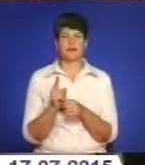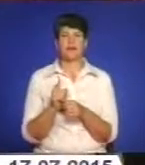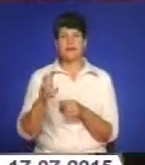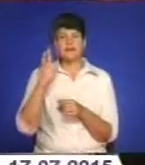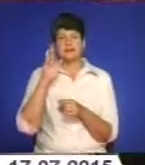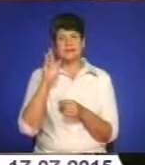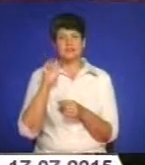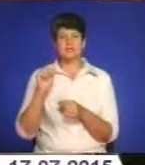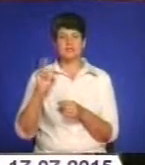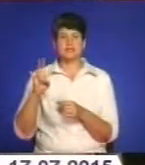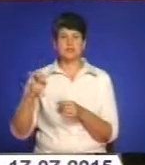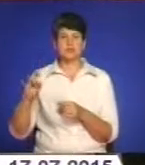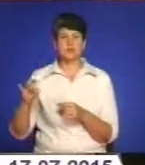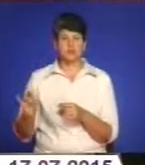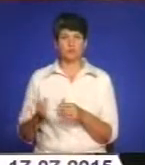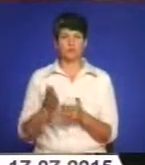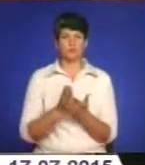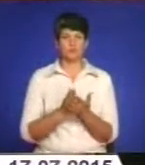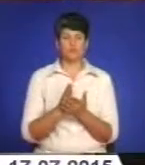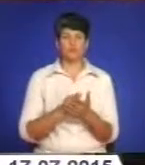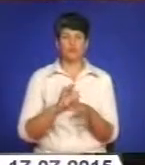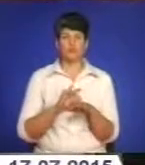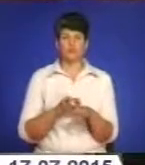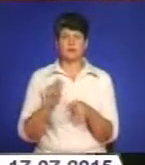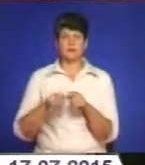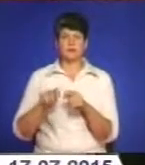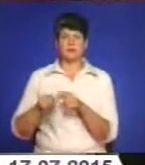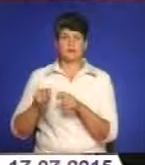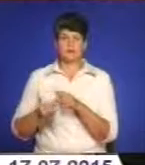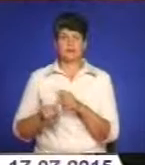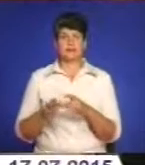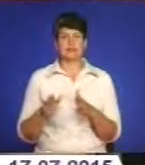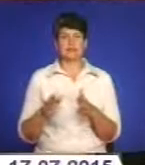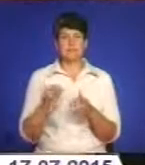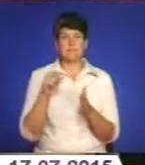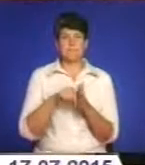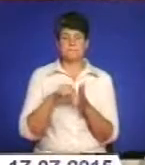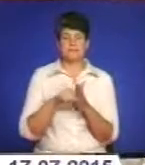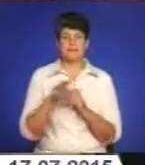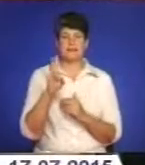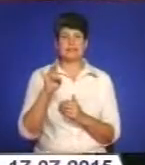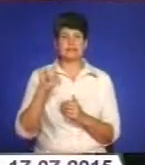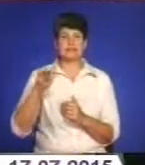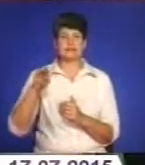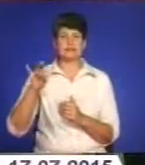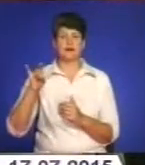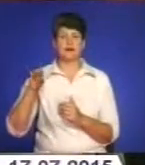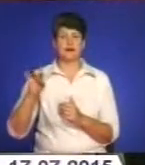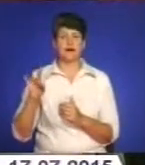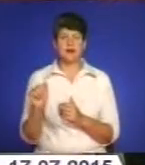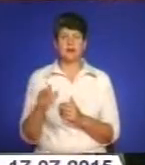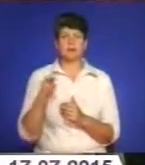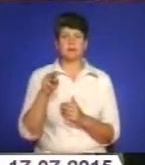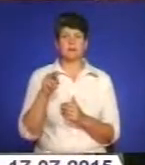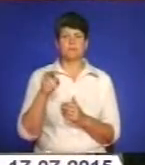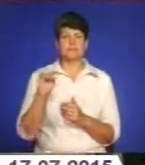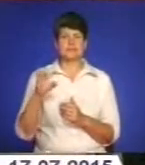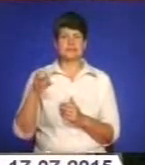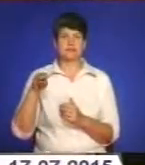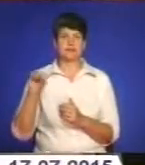Держсанепідслужбою здійснюється моніторингові дослідження овочевої продукції на вміст нітратів та пестицидів, які реалізуються в закладах торгівлі і